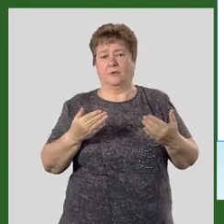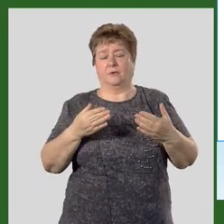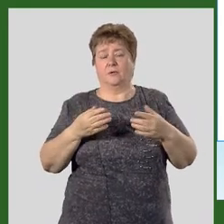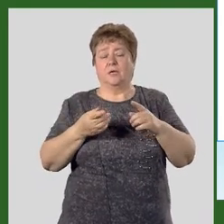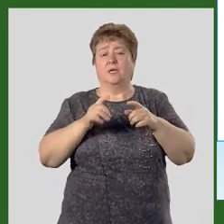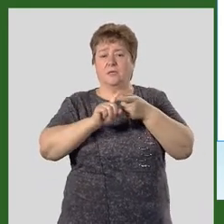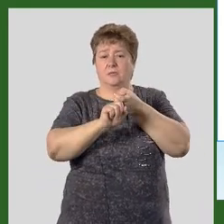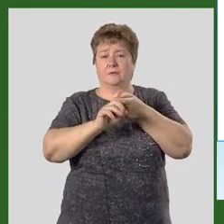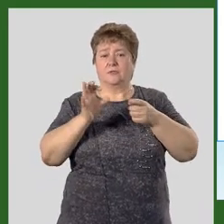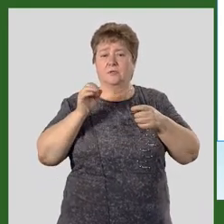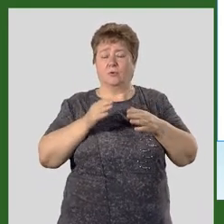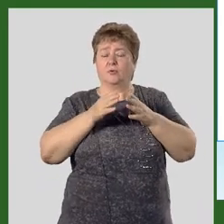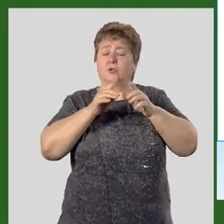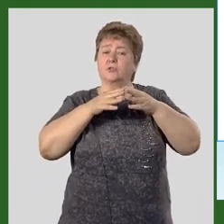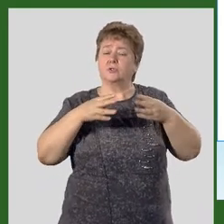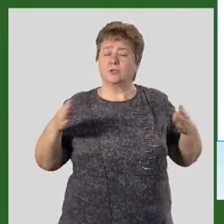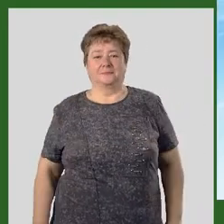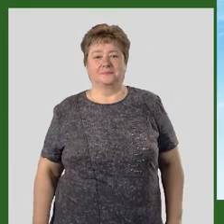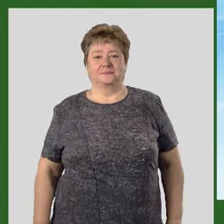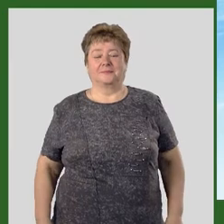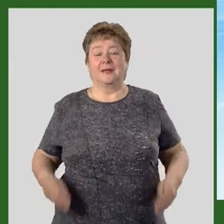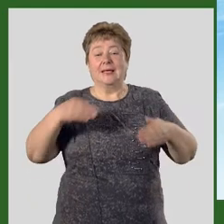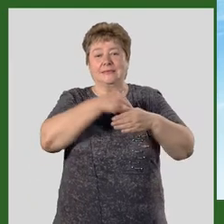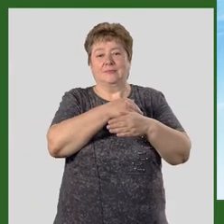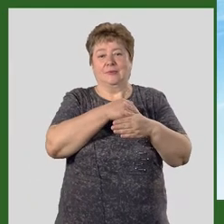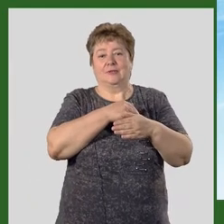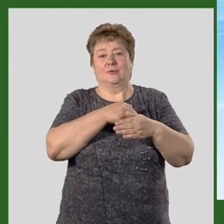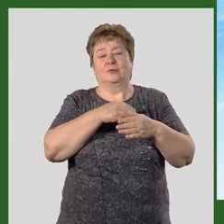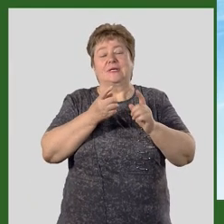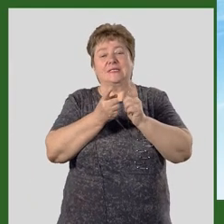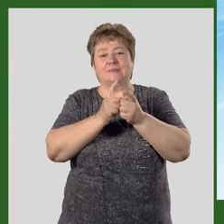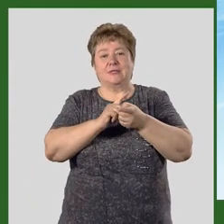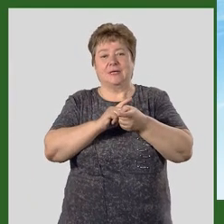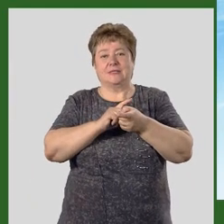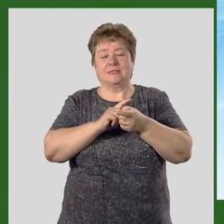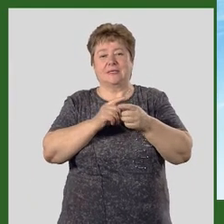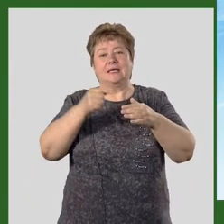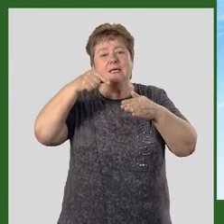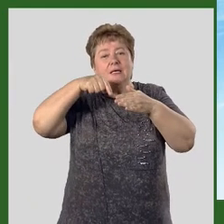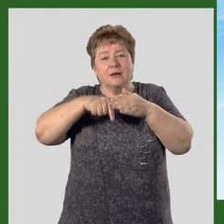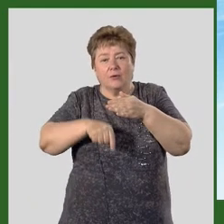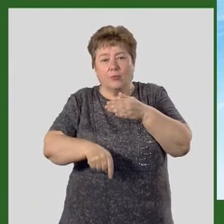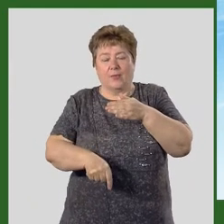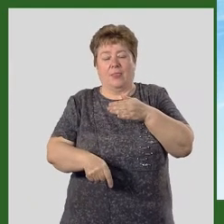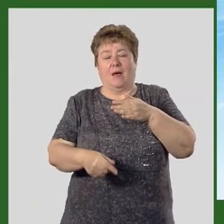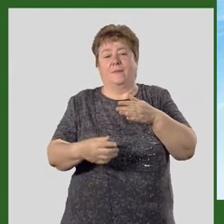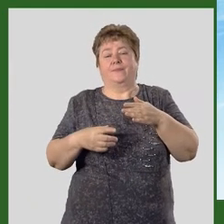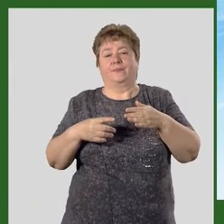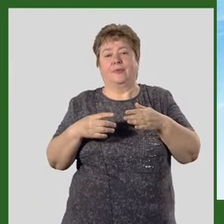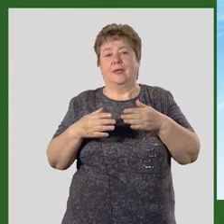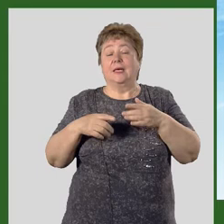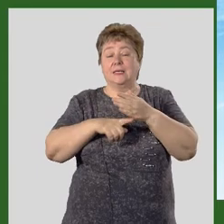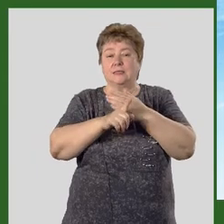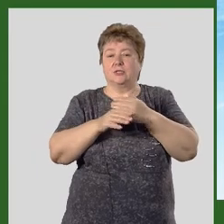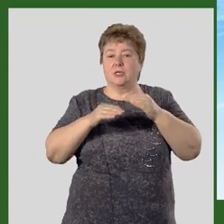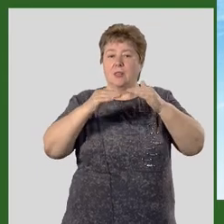и зависит от широты. Температура изменяется и с глубиной.